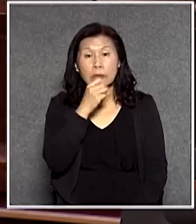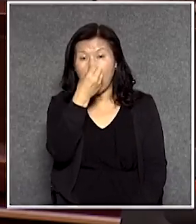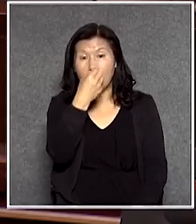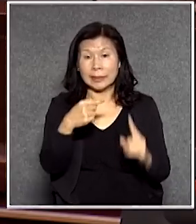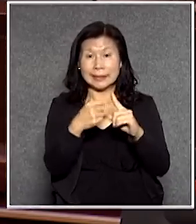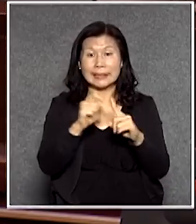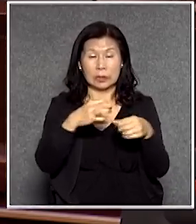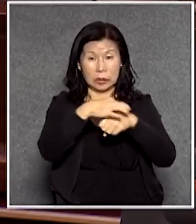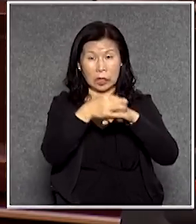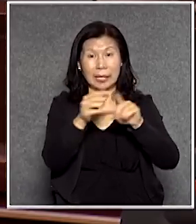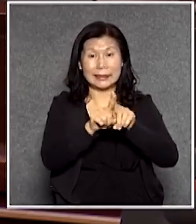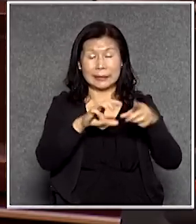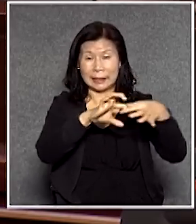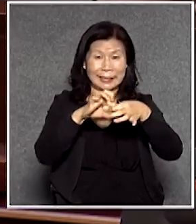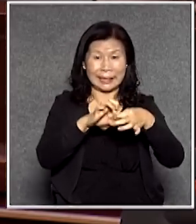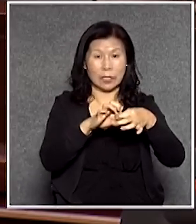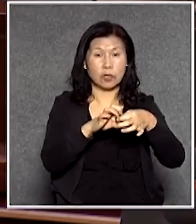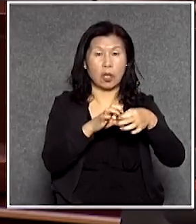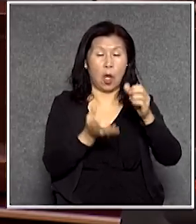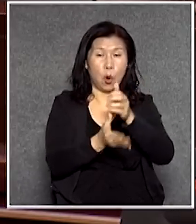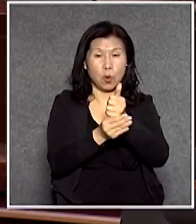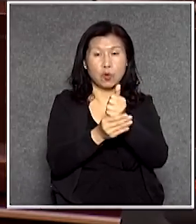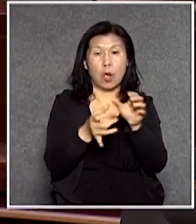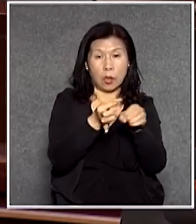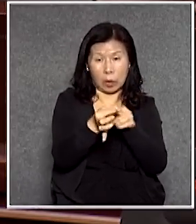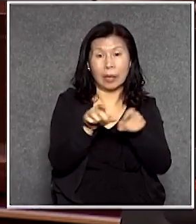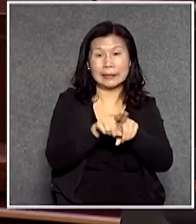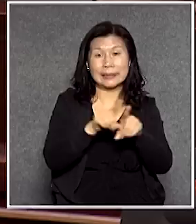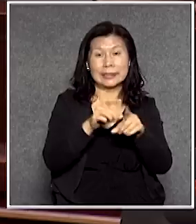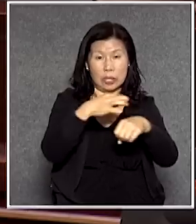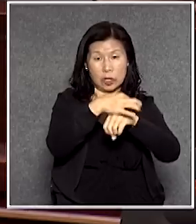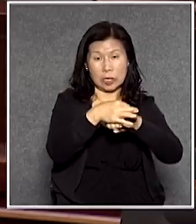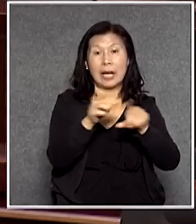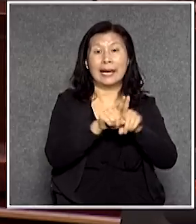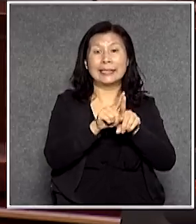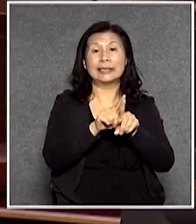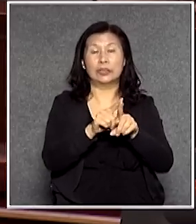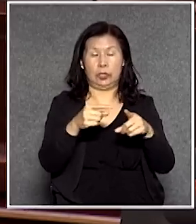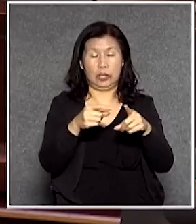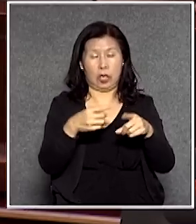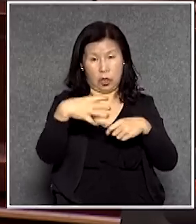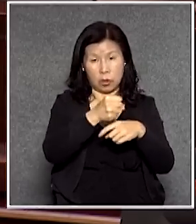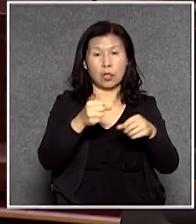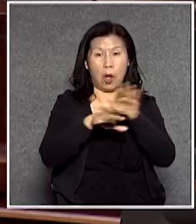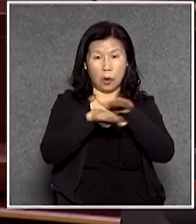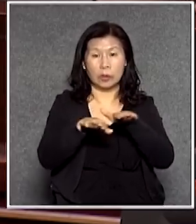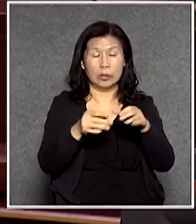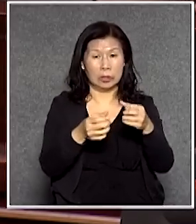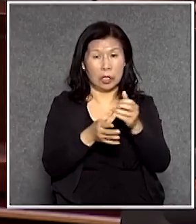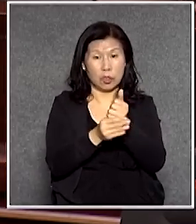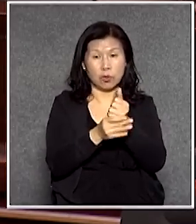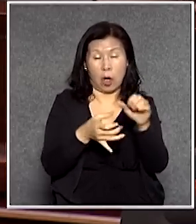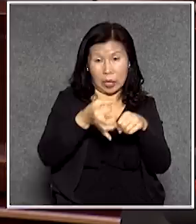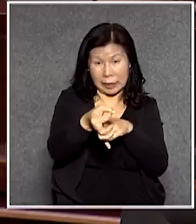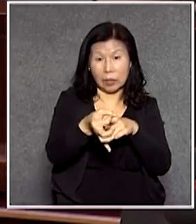我们国家咁紧张钓鱼岛呢？同样都是关乎国家主权和国家安全。钓鱼岛可不可以随便说